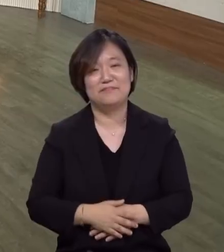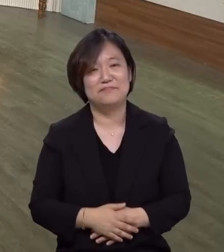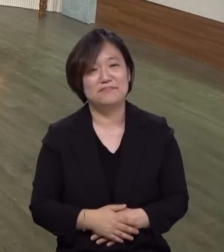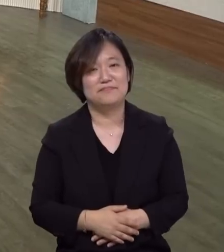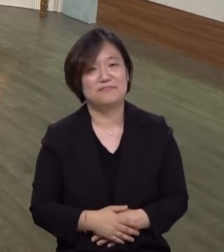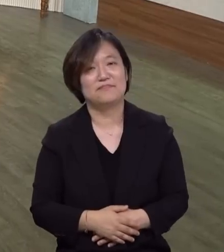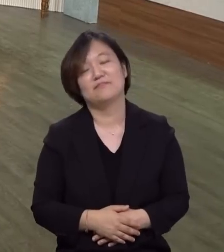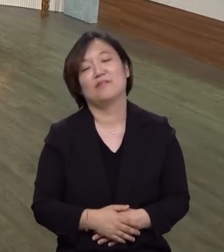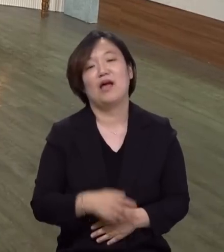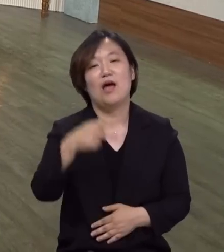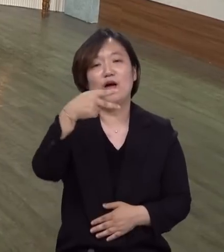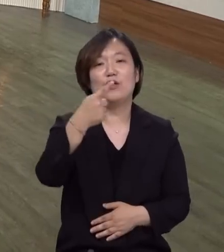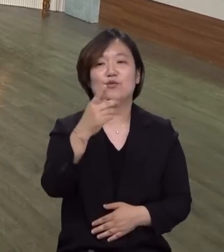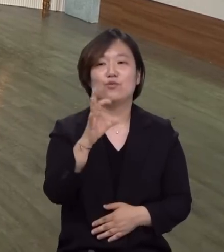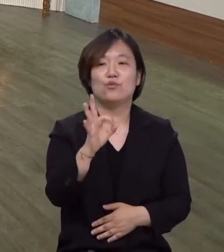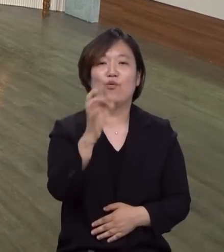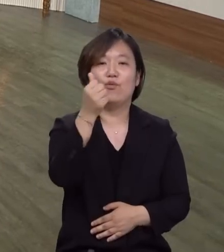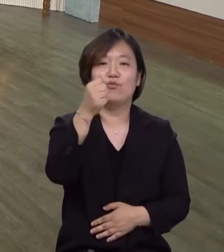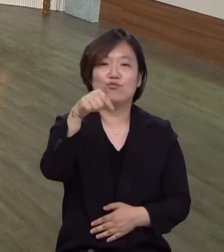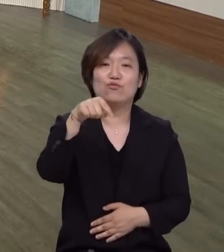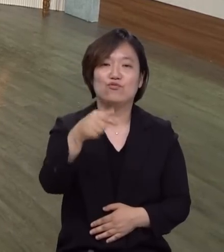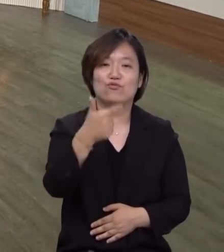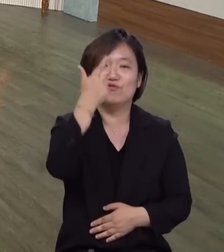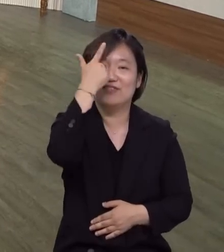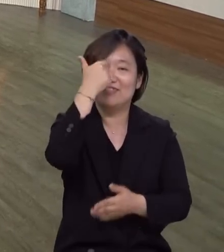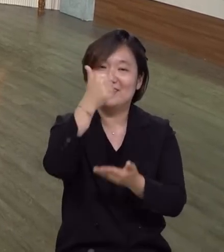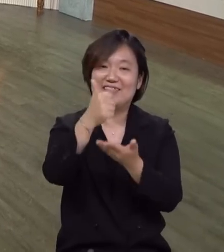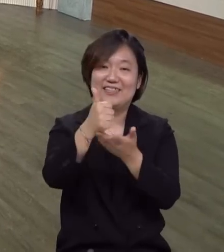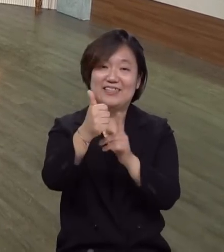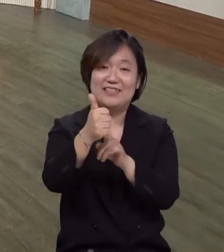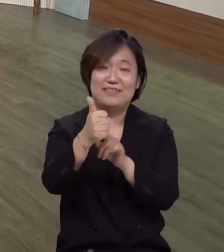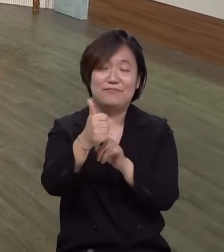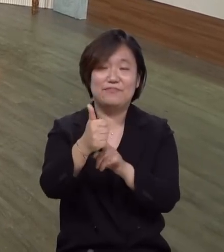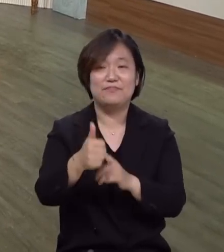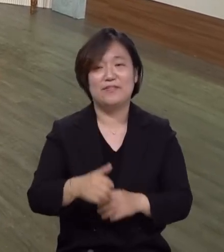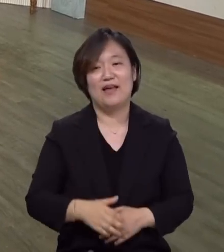그래서 동원스님께서도 이와 같이 아